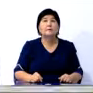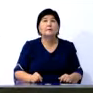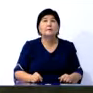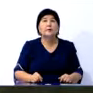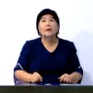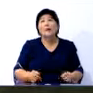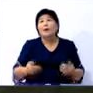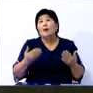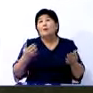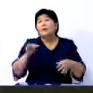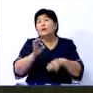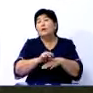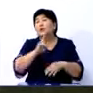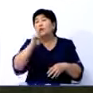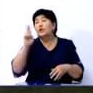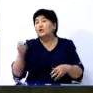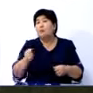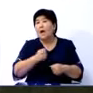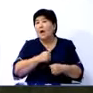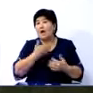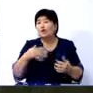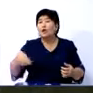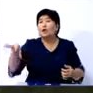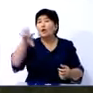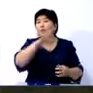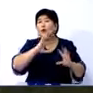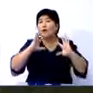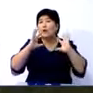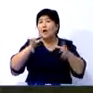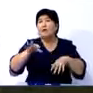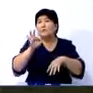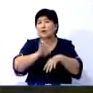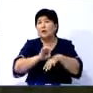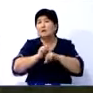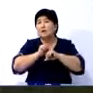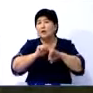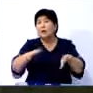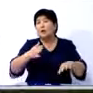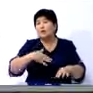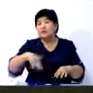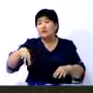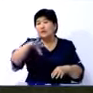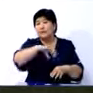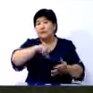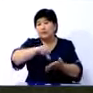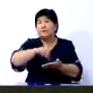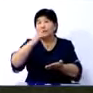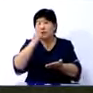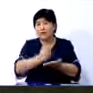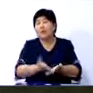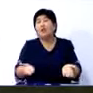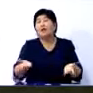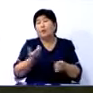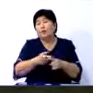Бұл індет ешкімді де аяп жатқан жоқ. Бүкіл әлемді шарпыған індет біздің елімізге де келіп жетті. Бұл